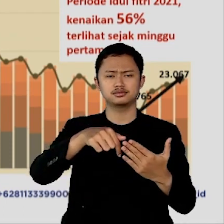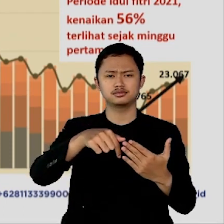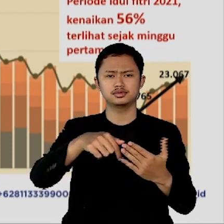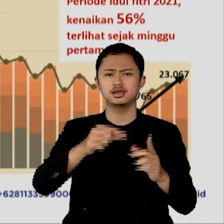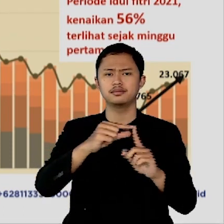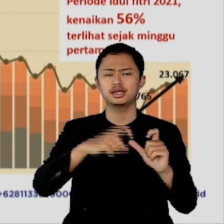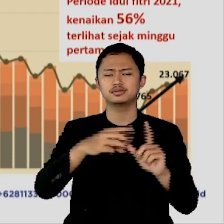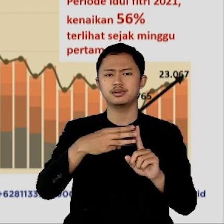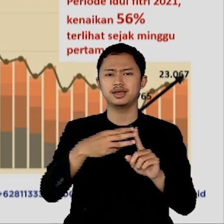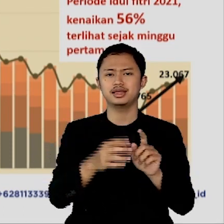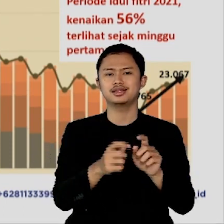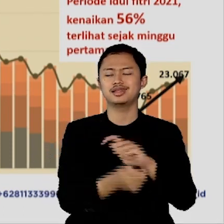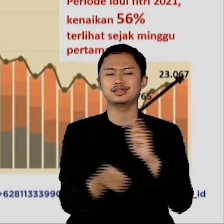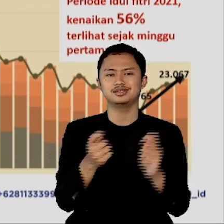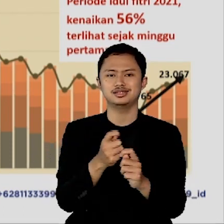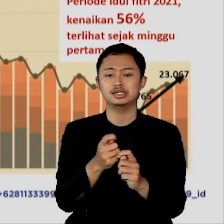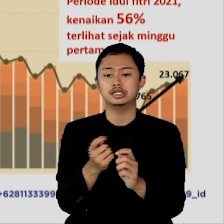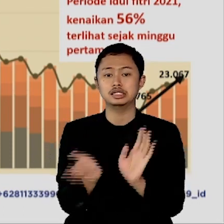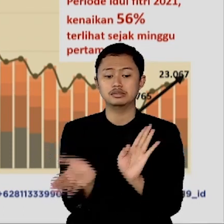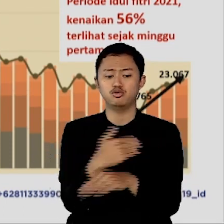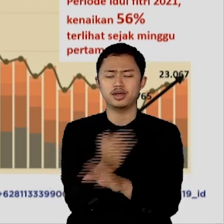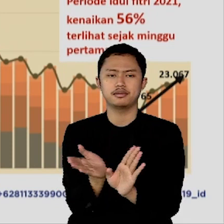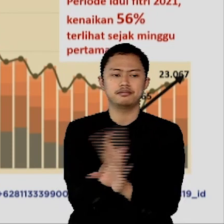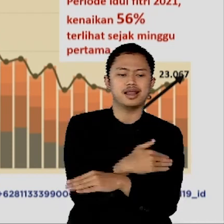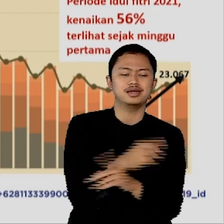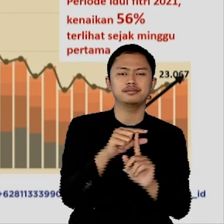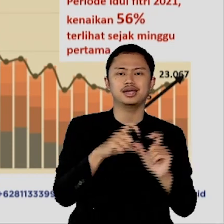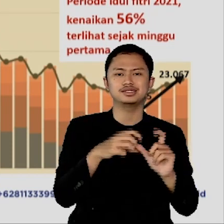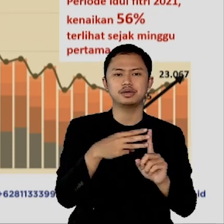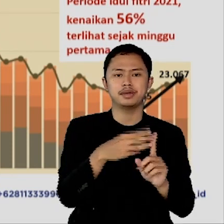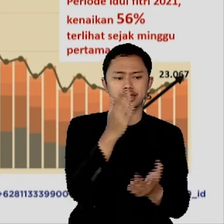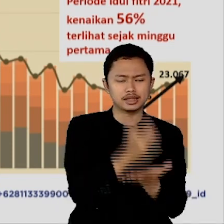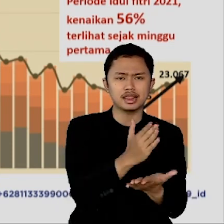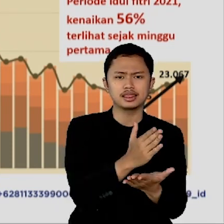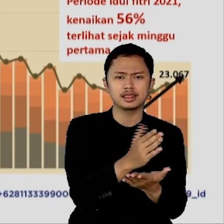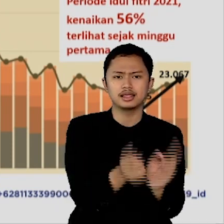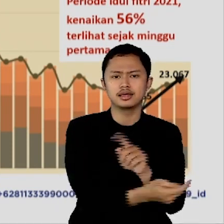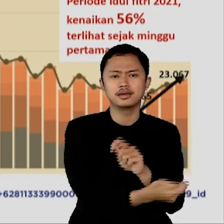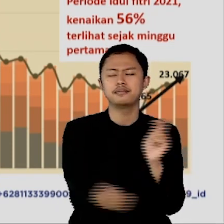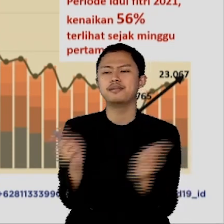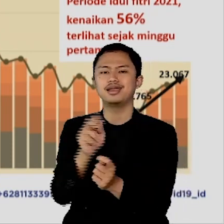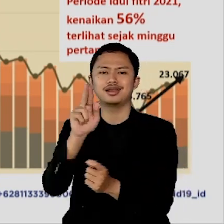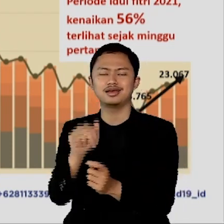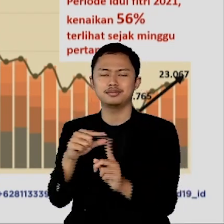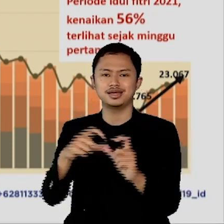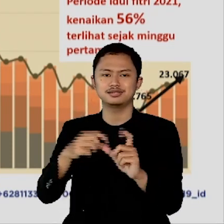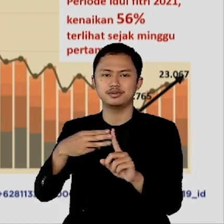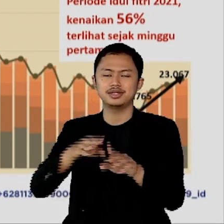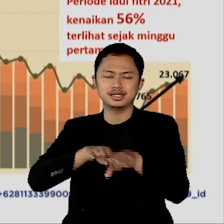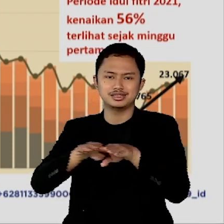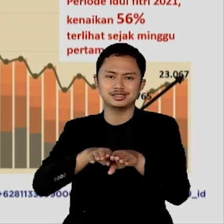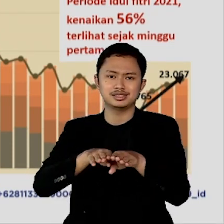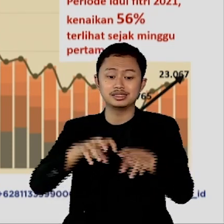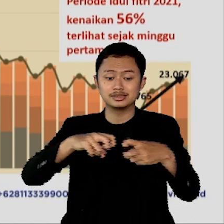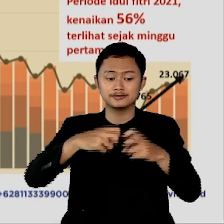transisi setelah sebelumnya sempat kembali ke bsbb selama empat minggu dampak dari kenaikan kasus yang sangat signifikan